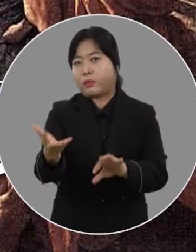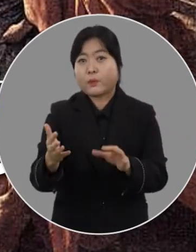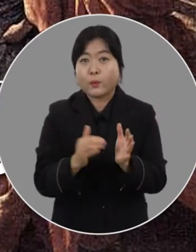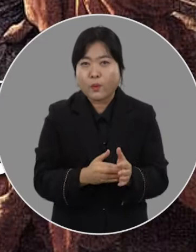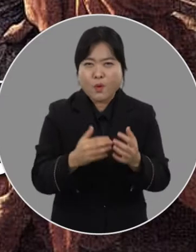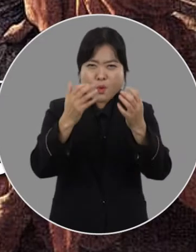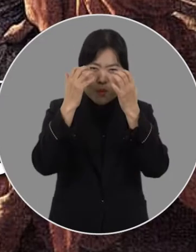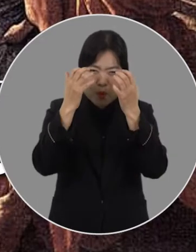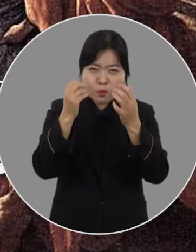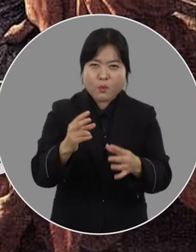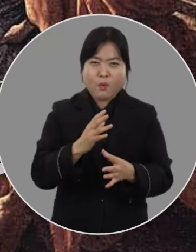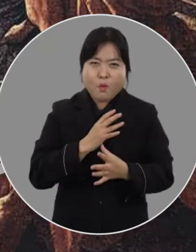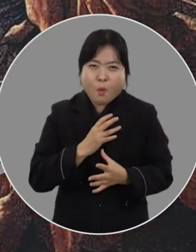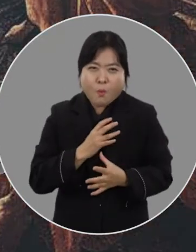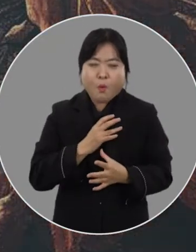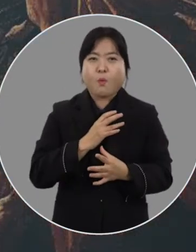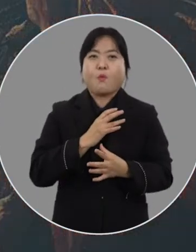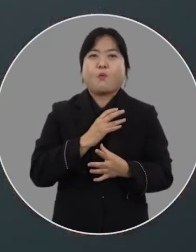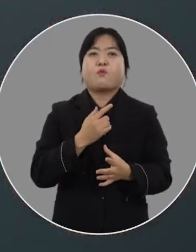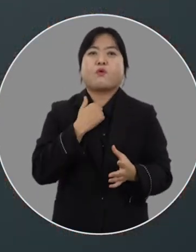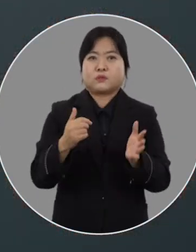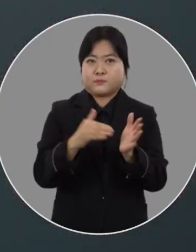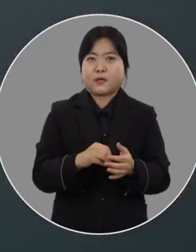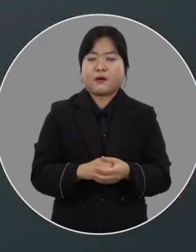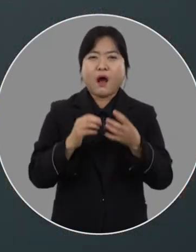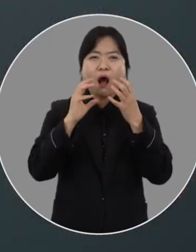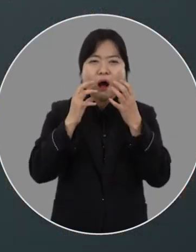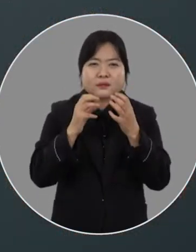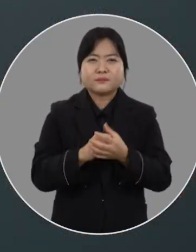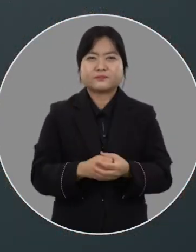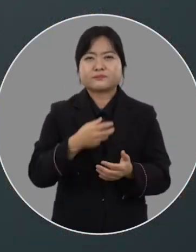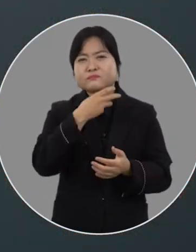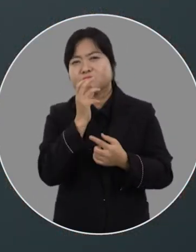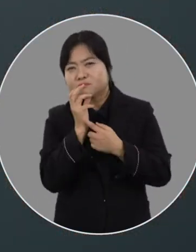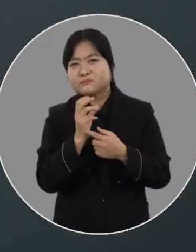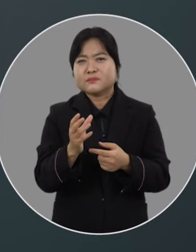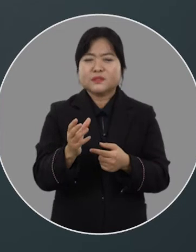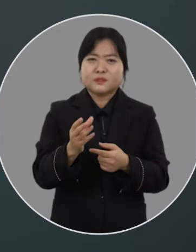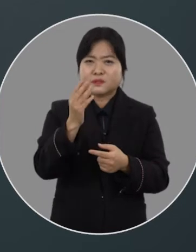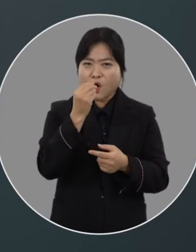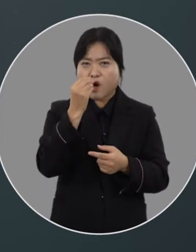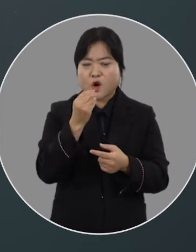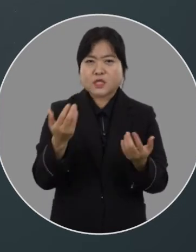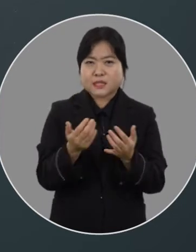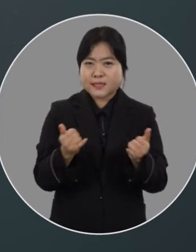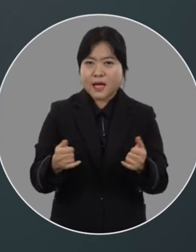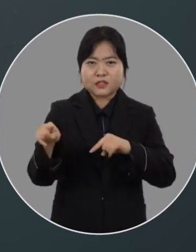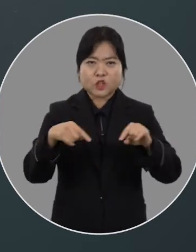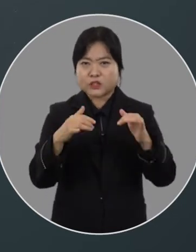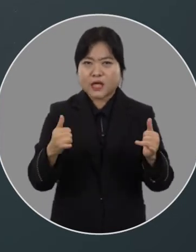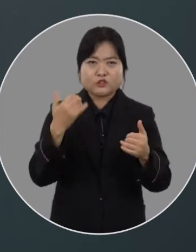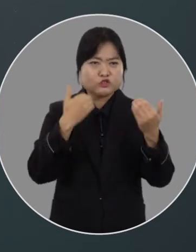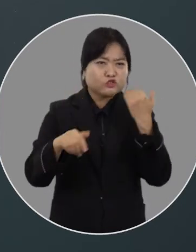몰아넣었고 고통과 공포에 몰아넣게 됩니다. 어린 아이들, 노인들, 성직자들, 정치가들